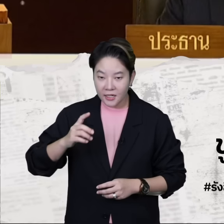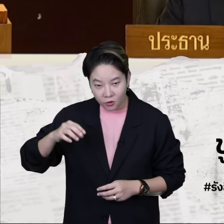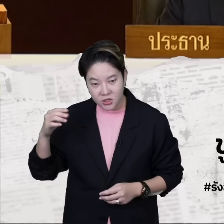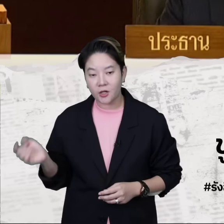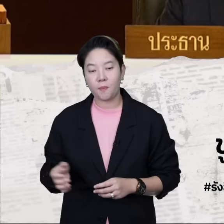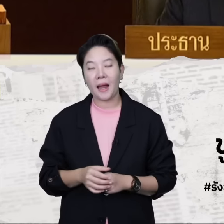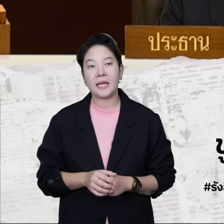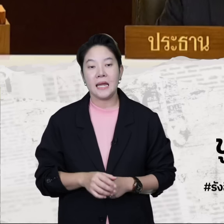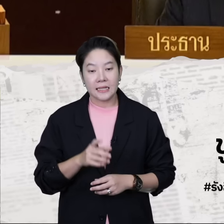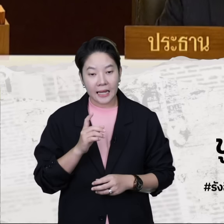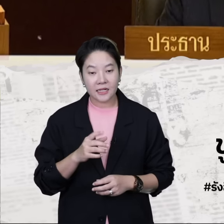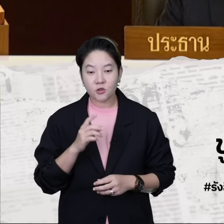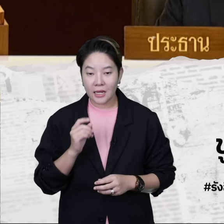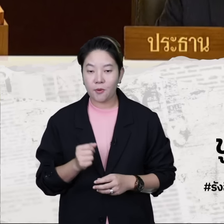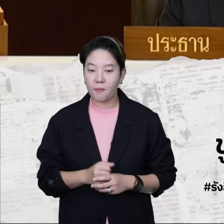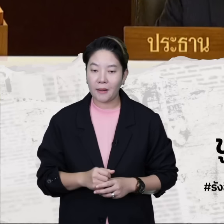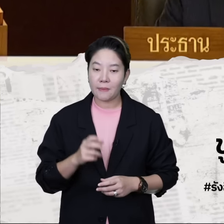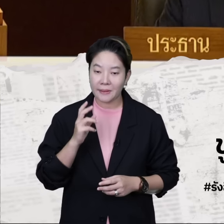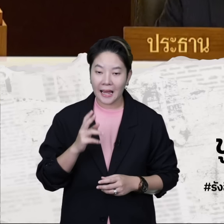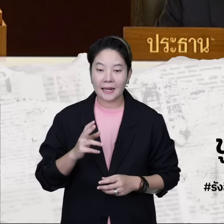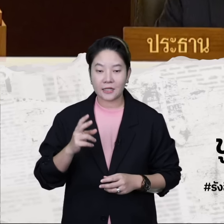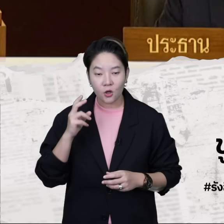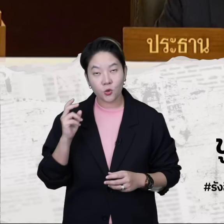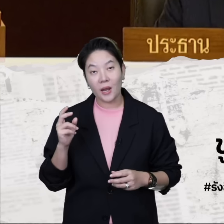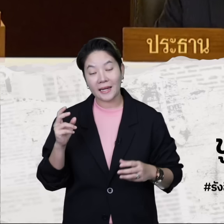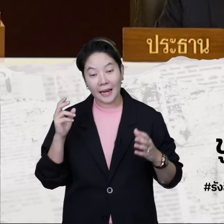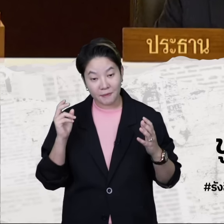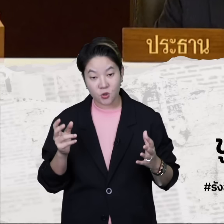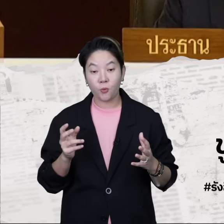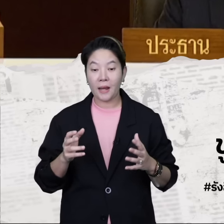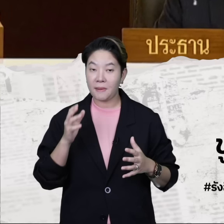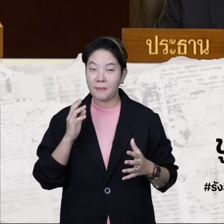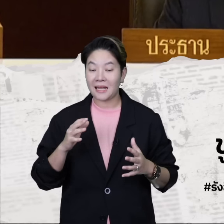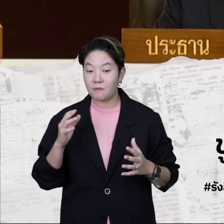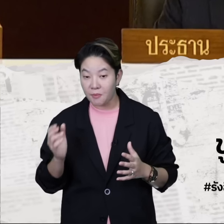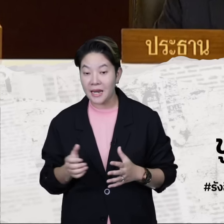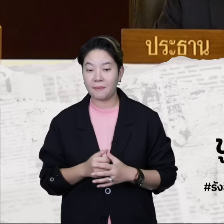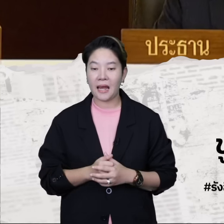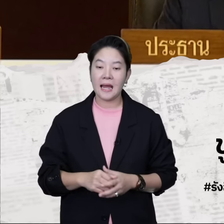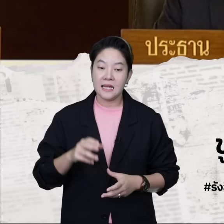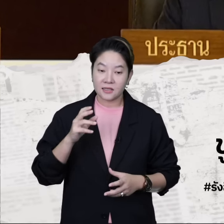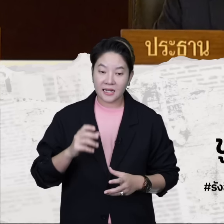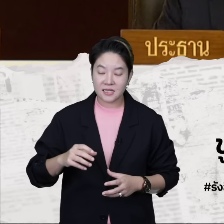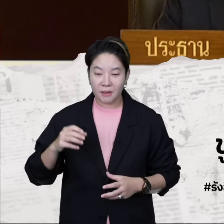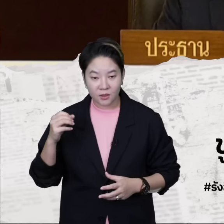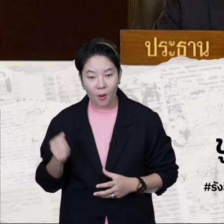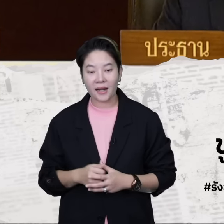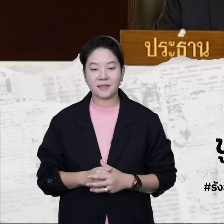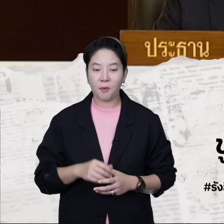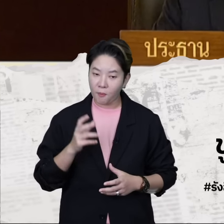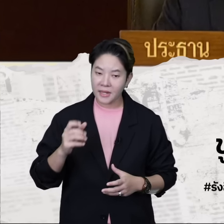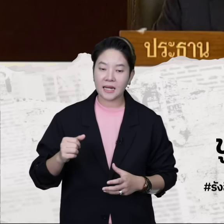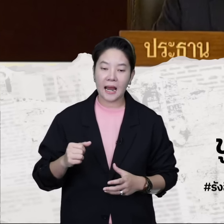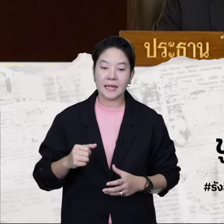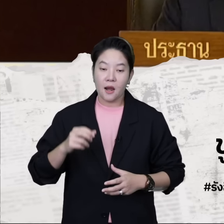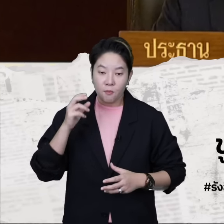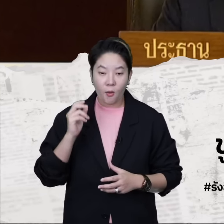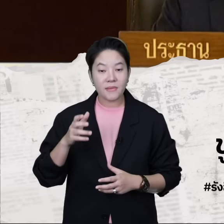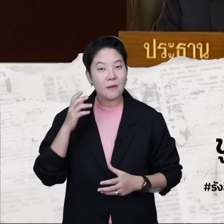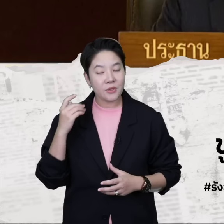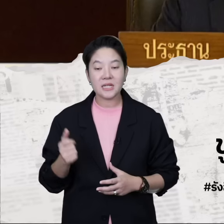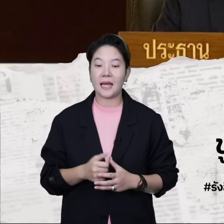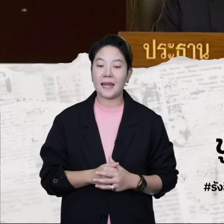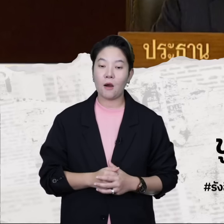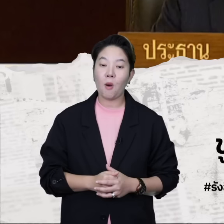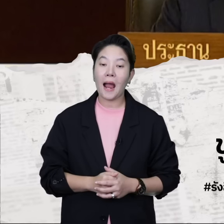ไม่งั้นเนี่ยต้องเชิญออกไปท่านเข้าใจผมไหมว่าประธานเนี่ยต้องดูแลการประชุมให้เป็นไปตามระเบียบนะคะท่านจะมาตวาดผมได้ยังไงผ